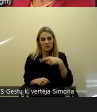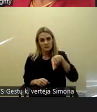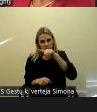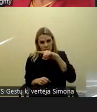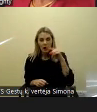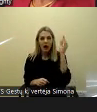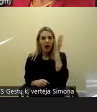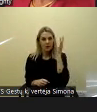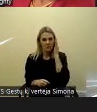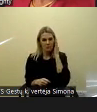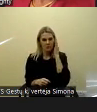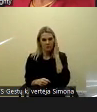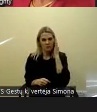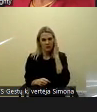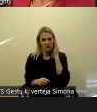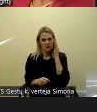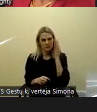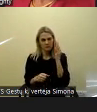tai visada